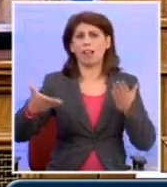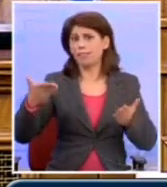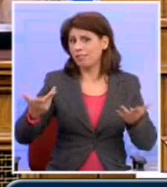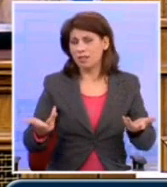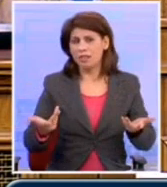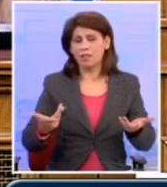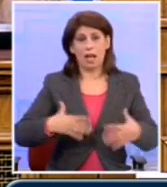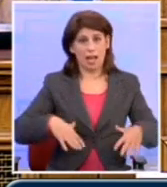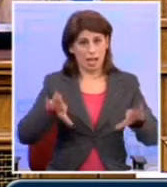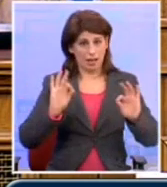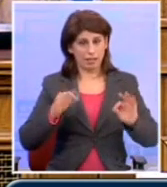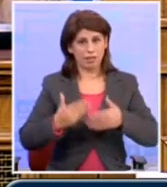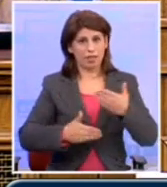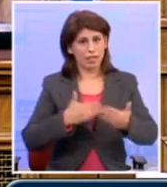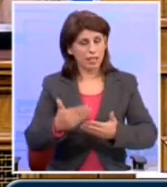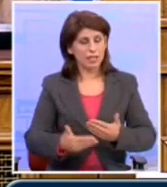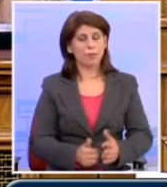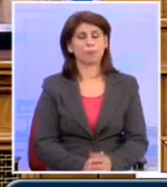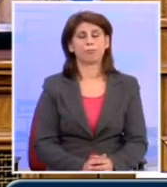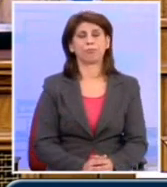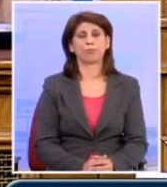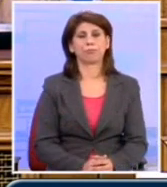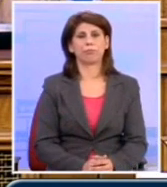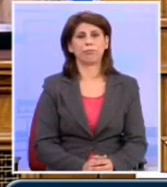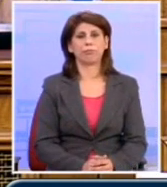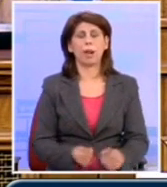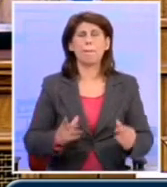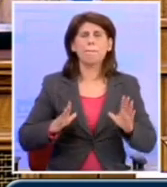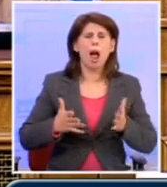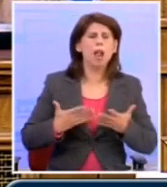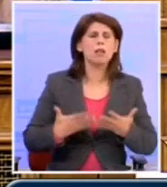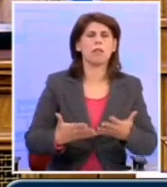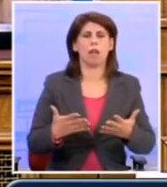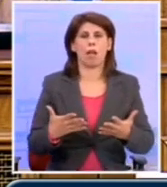αρχίζει, αν θέλετε, μια διαδικασία μανιώδους